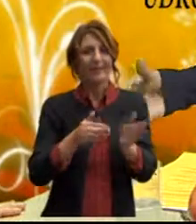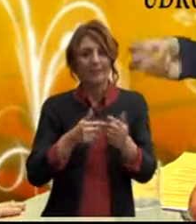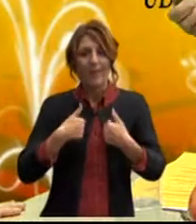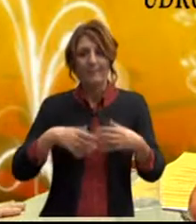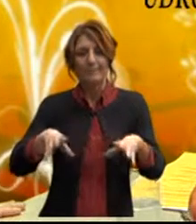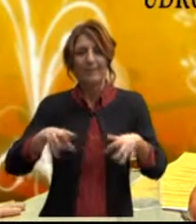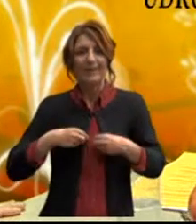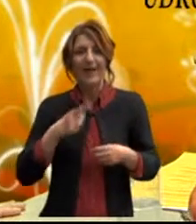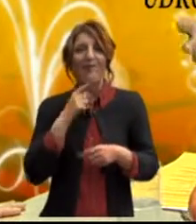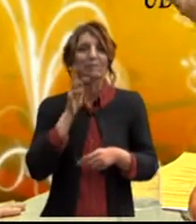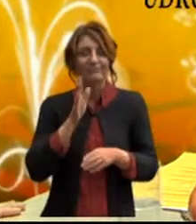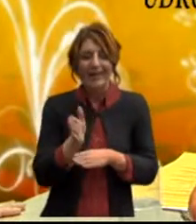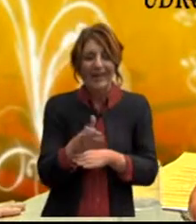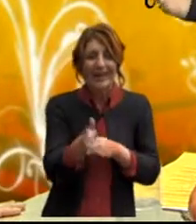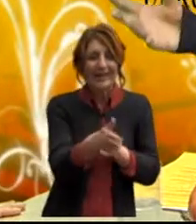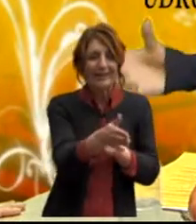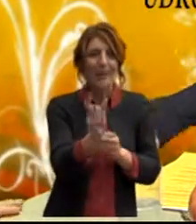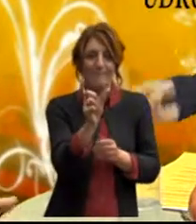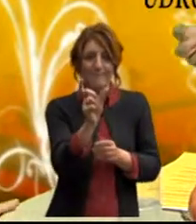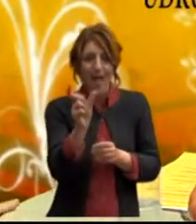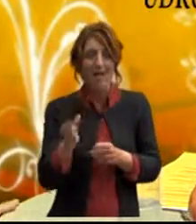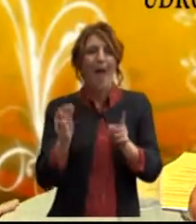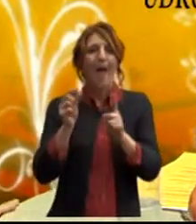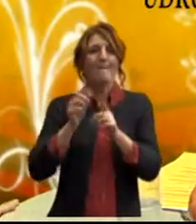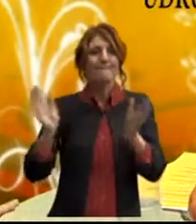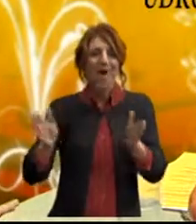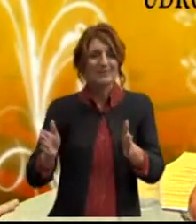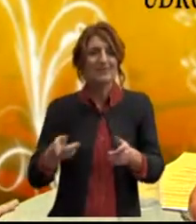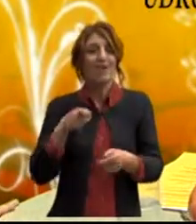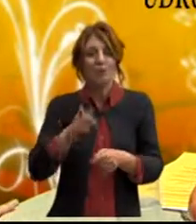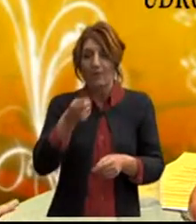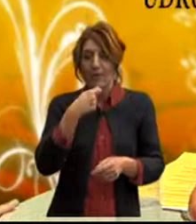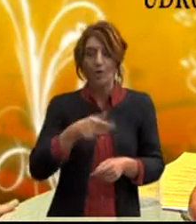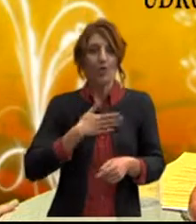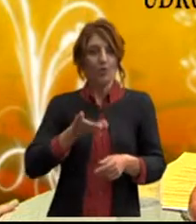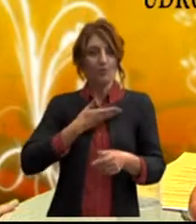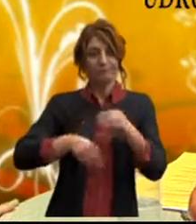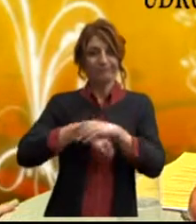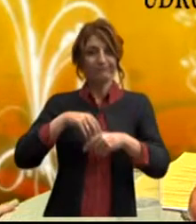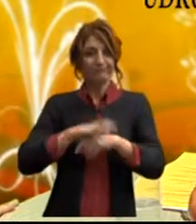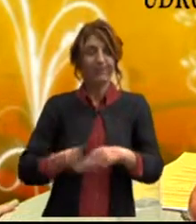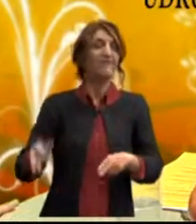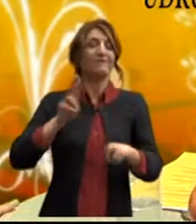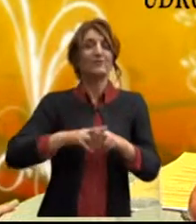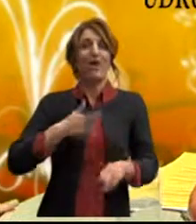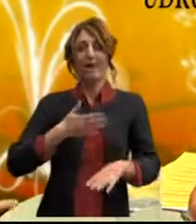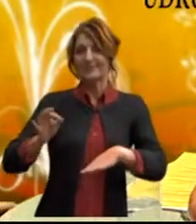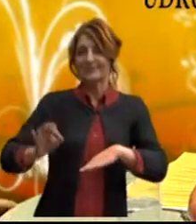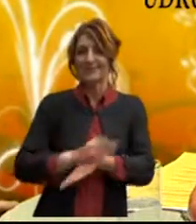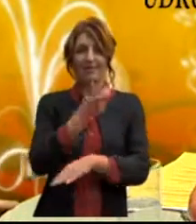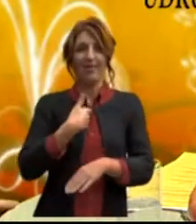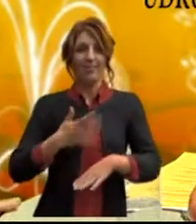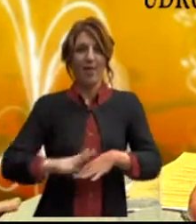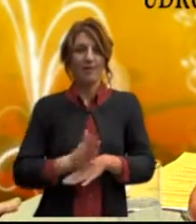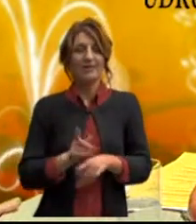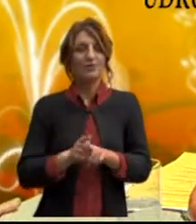sa delicom, sa inčunima, sa pastrvom, tako dalje, hraniti svoje zadovoljstvo i svoj dio sreće, pa čak